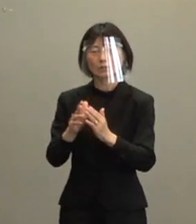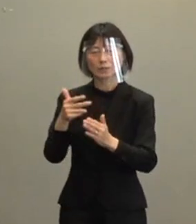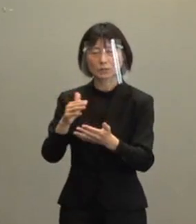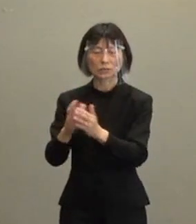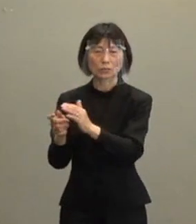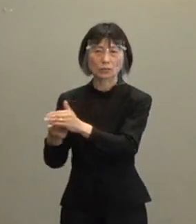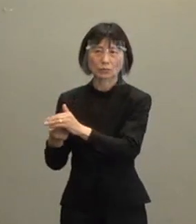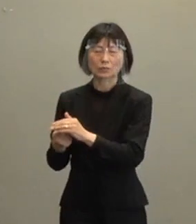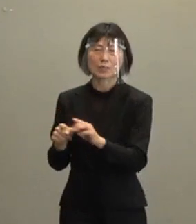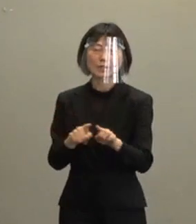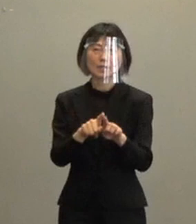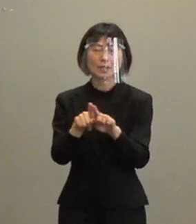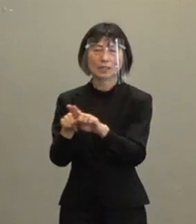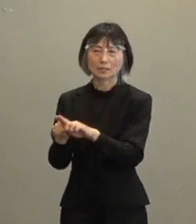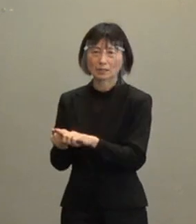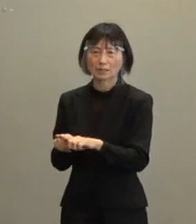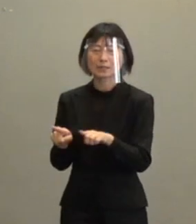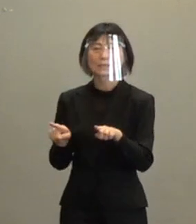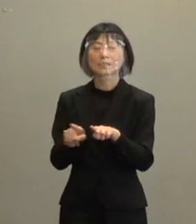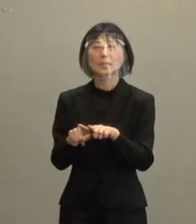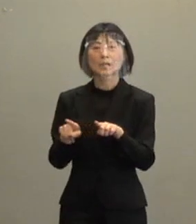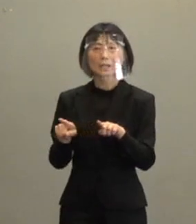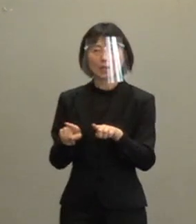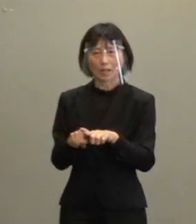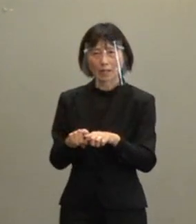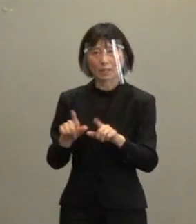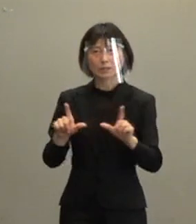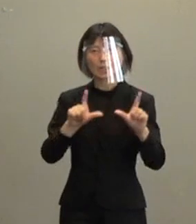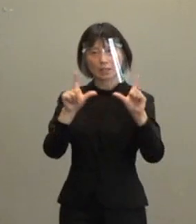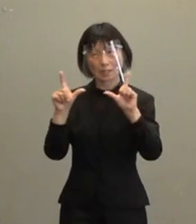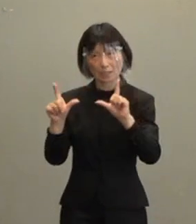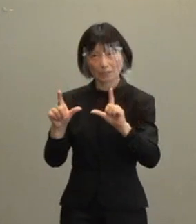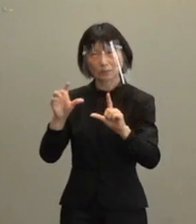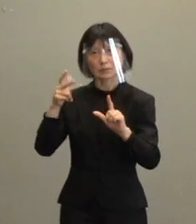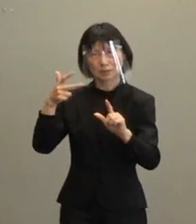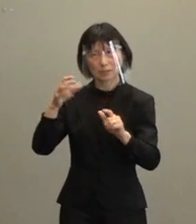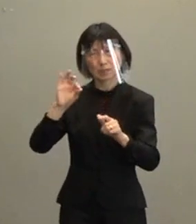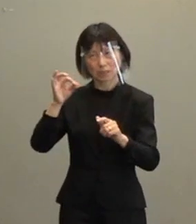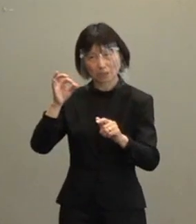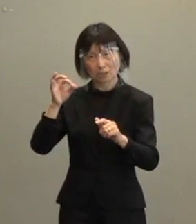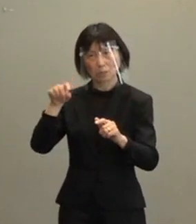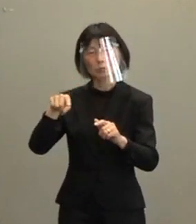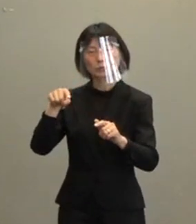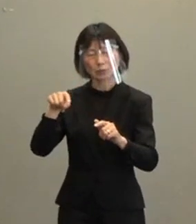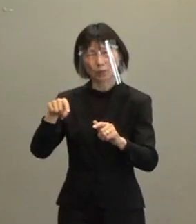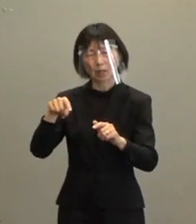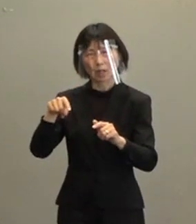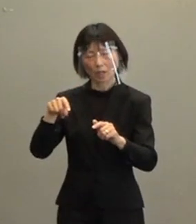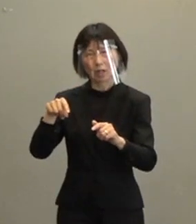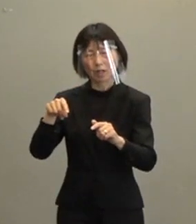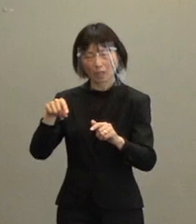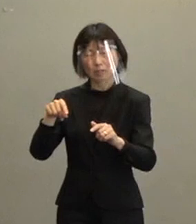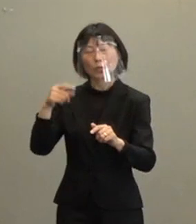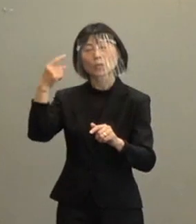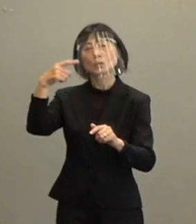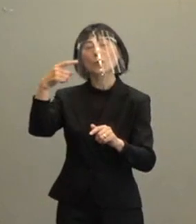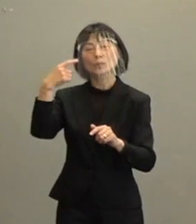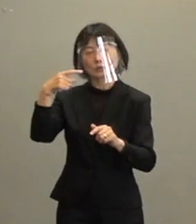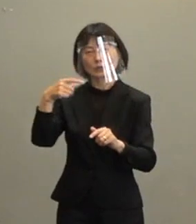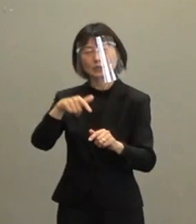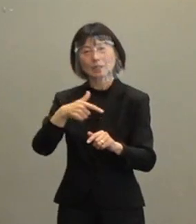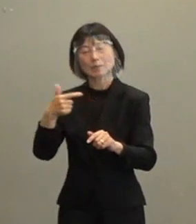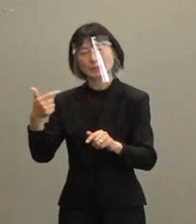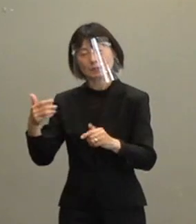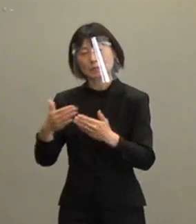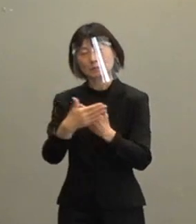連携をしながらですね、生活資金の部分であったりですね、もしくは教育やさまざまな